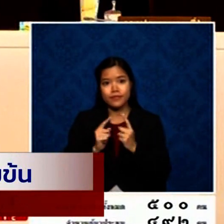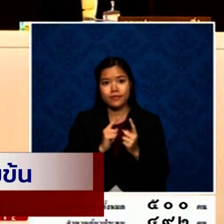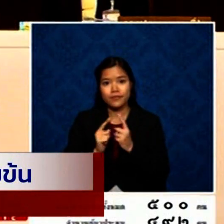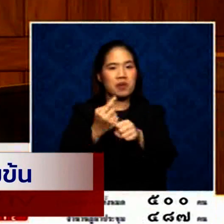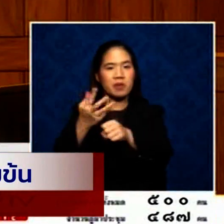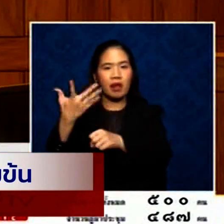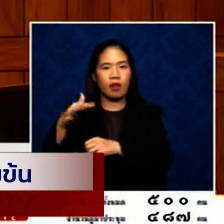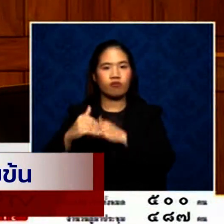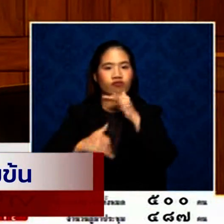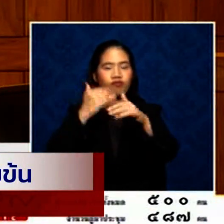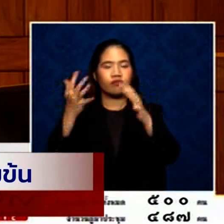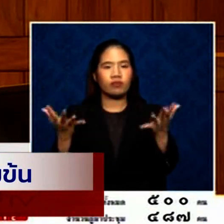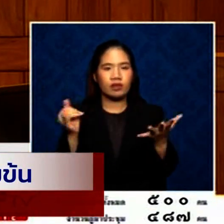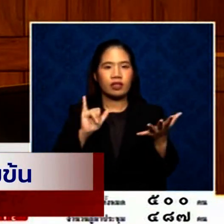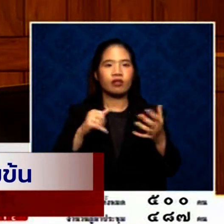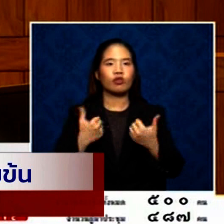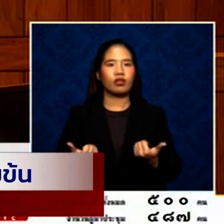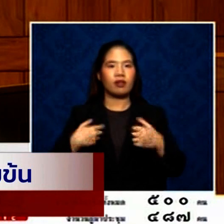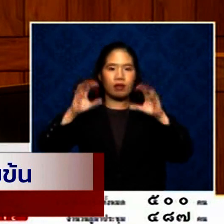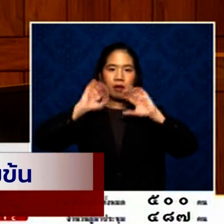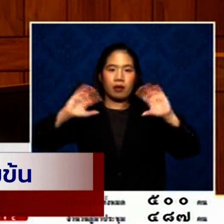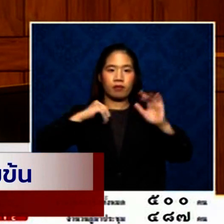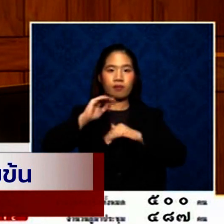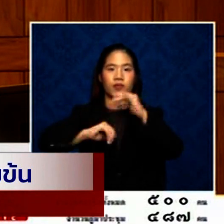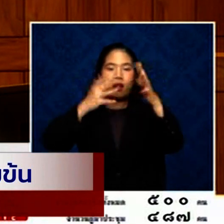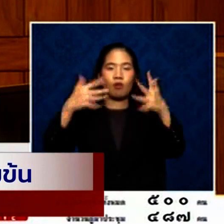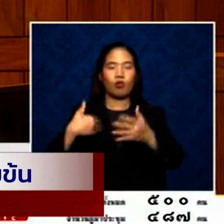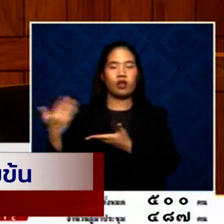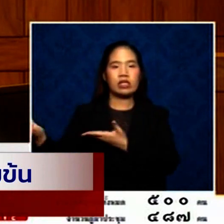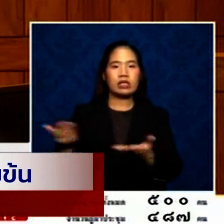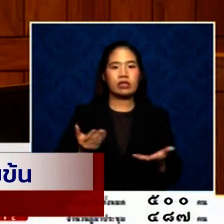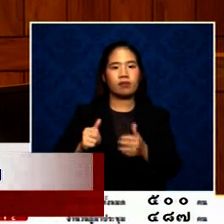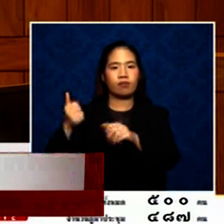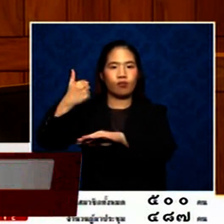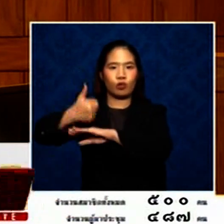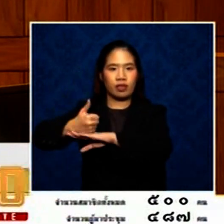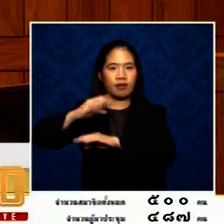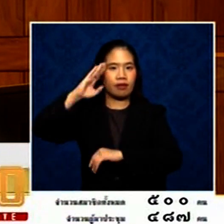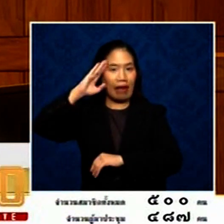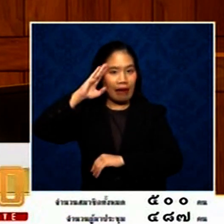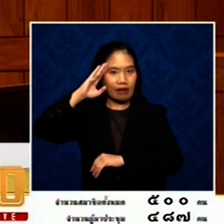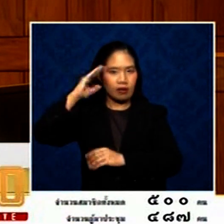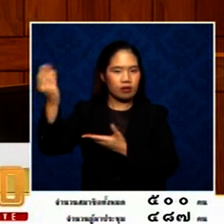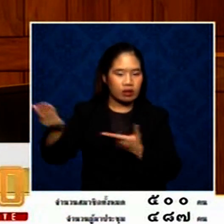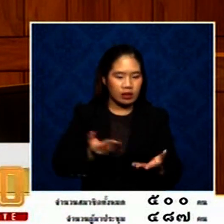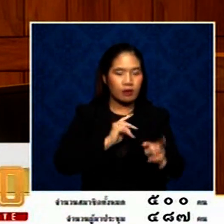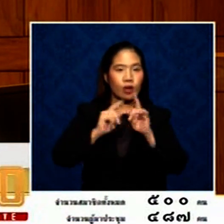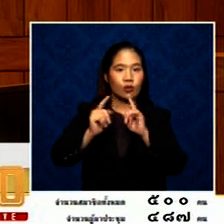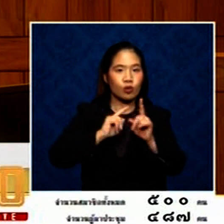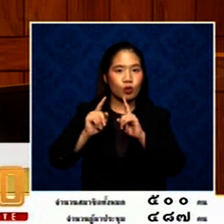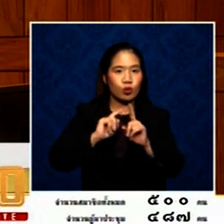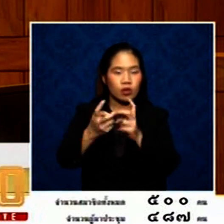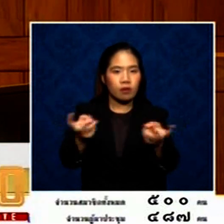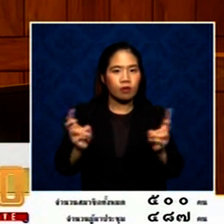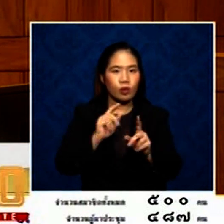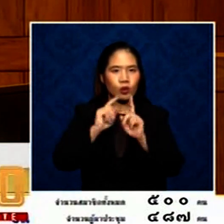พัฒนาร่วมกับกองทัพยืนยันกองทัพมีไว้เพื่อความมั่นคงของประเทศไม่ใช่ความมั่งคั่งของใครวาทกรรม